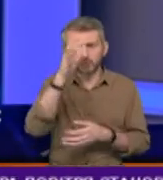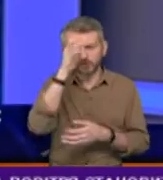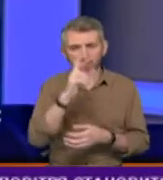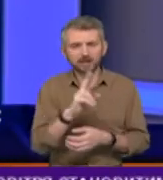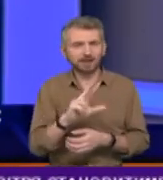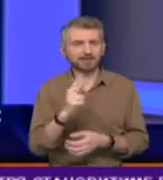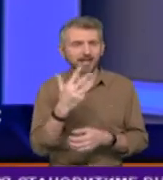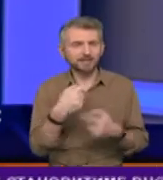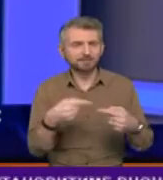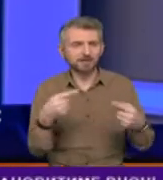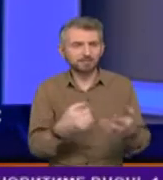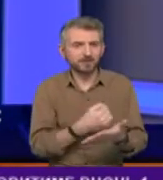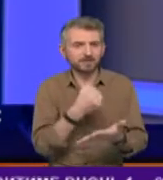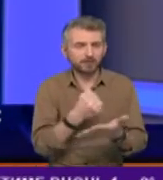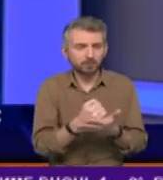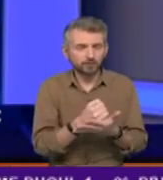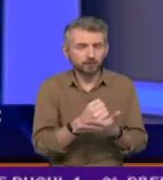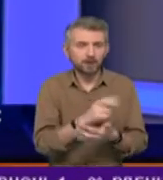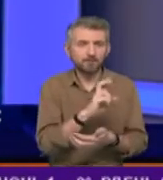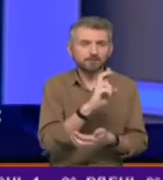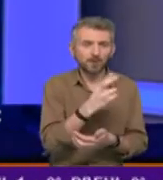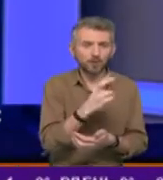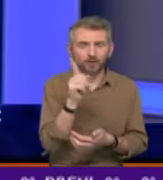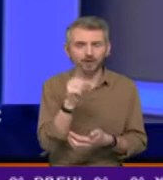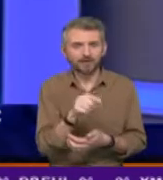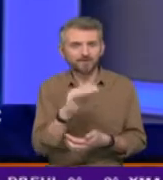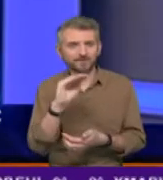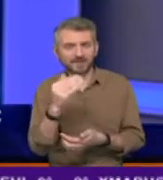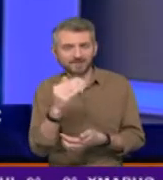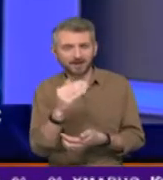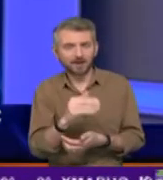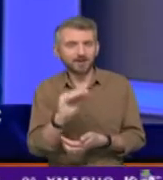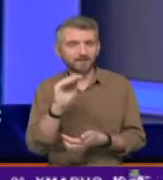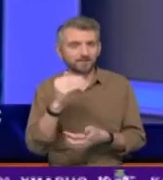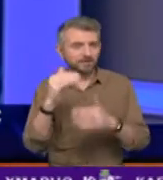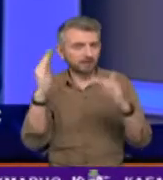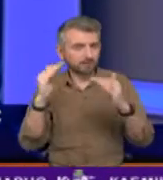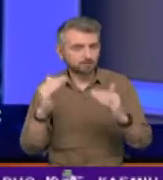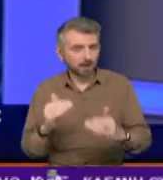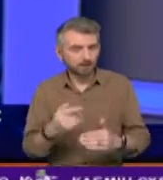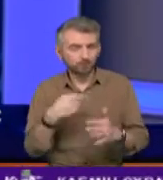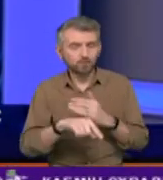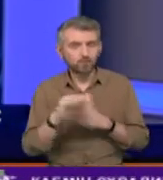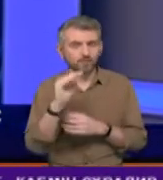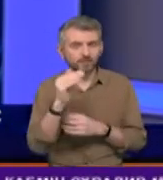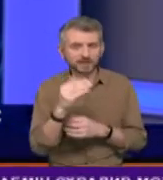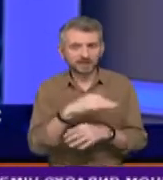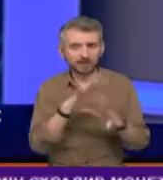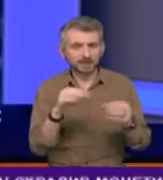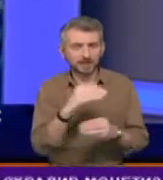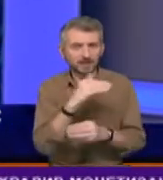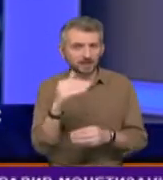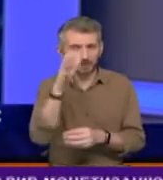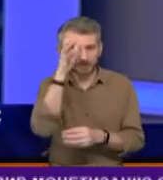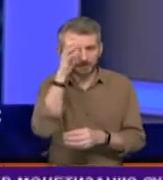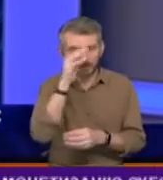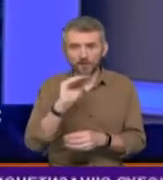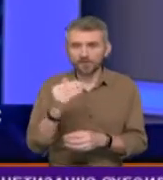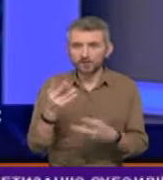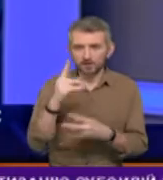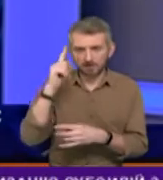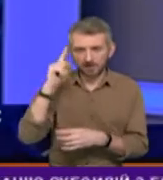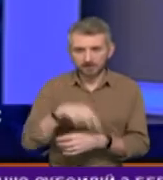року навчання як такого не передбачено, хоча колись це давно було. Тому це, скажімо так, дискусійне питання,